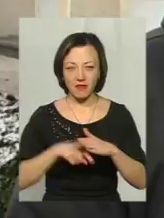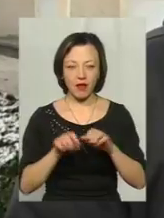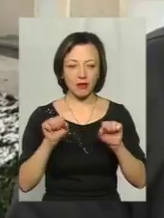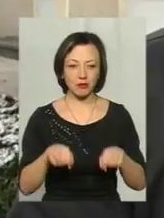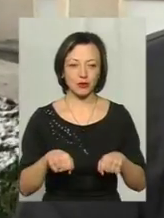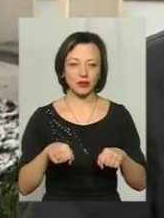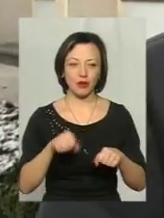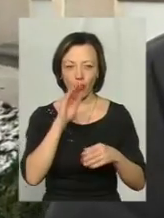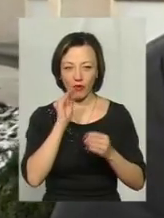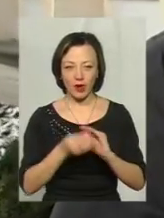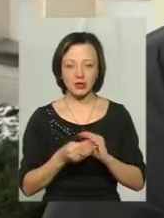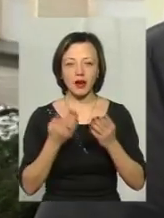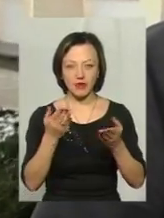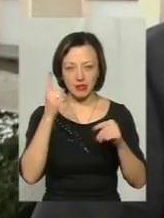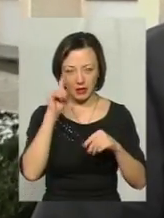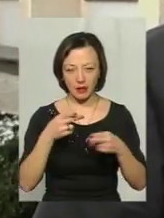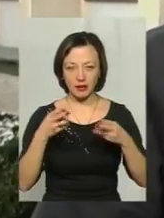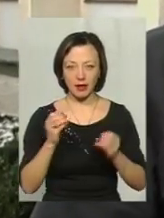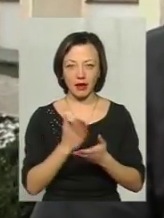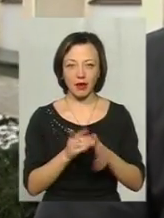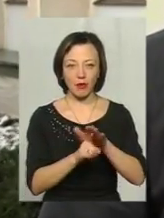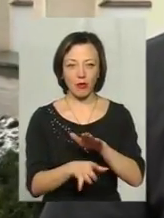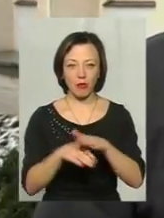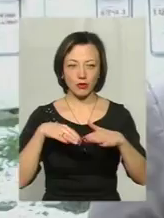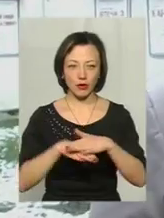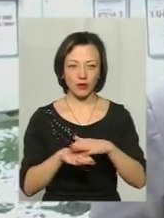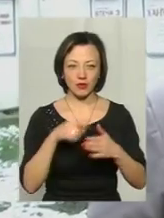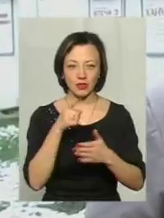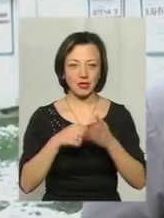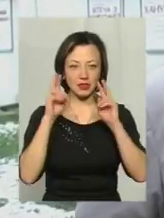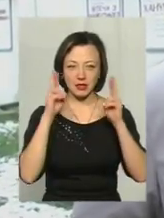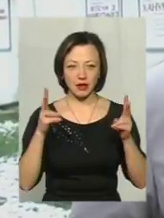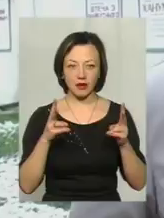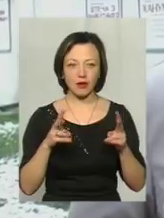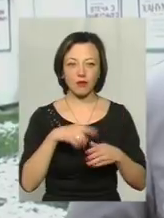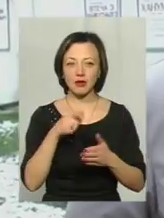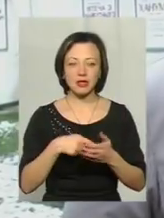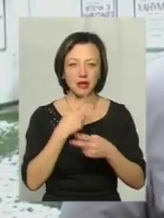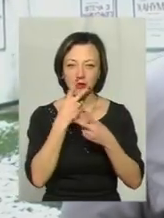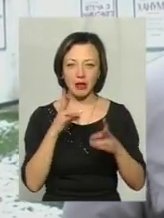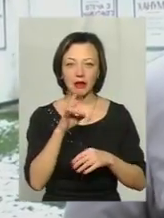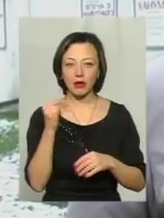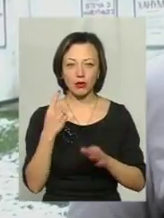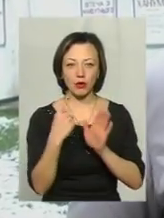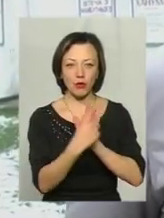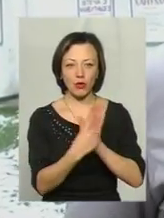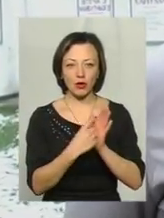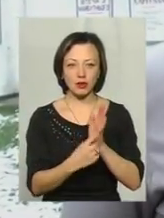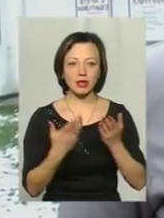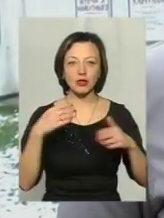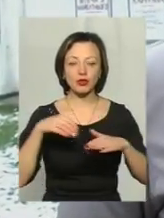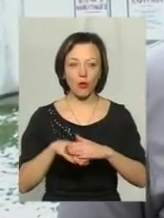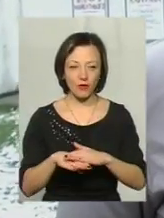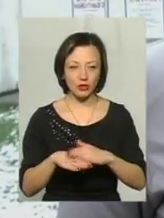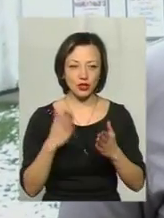ховатися. А чи знаєте, де є бомбосховище? Не знаю. У місті я не бачила ні одного її позначки, де є якесь